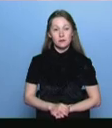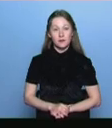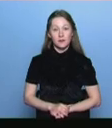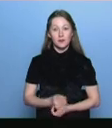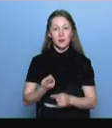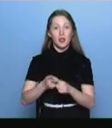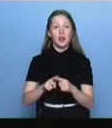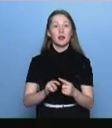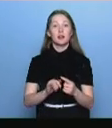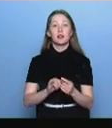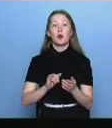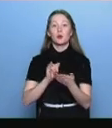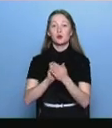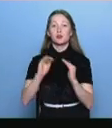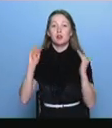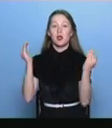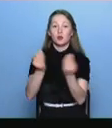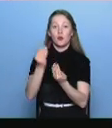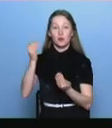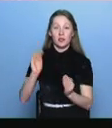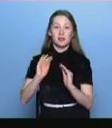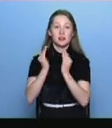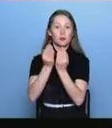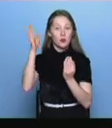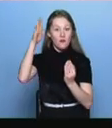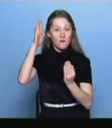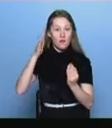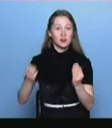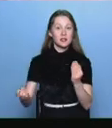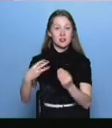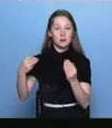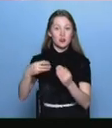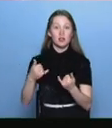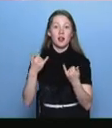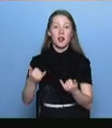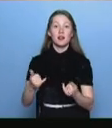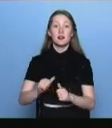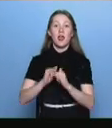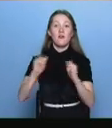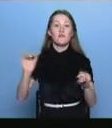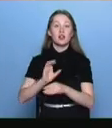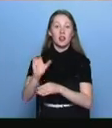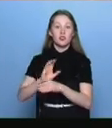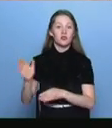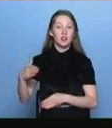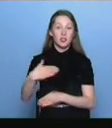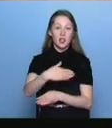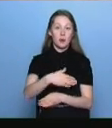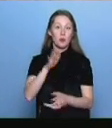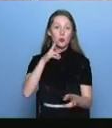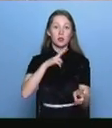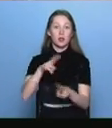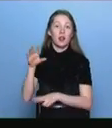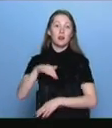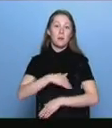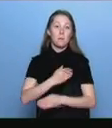установки замкнутого водоснабжения. Технологию широко используют во всем мире для выращивания рыбы. Она позволяет держать под контролем все параметры – температуру